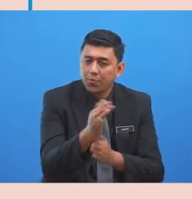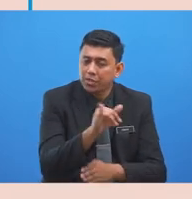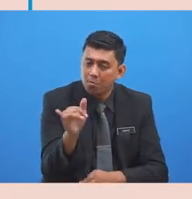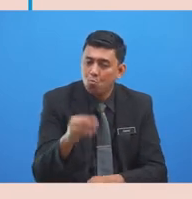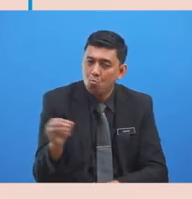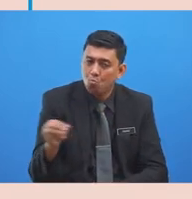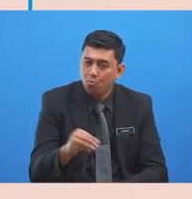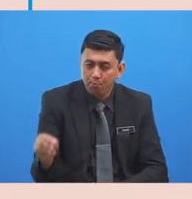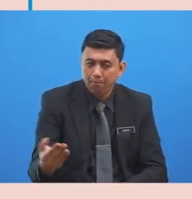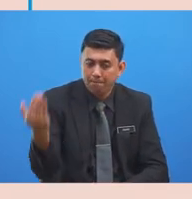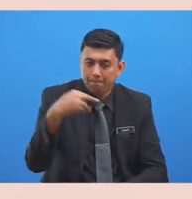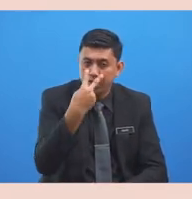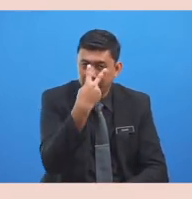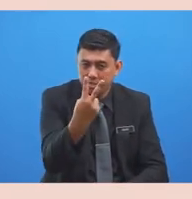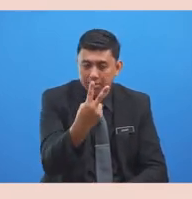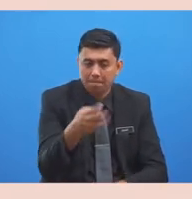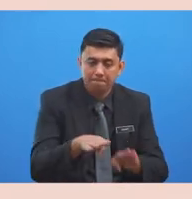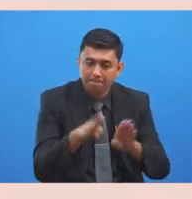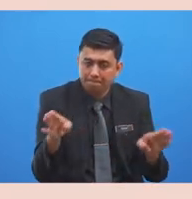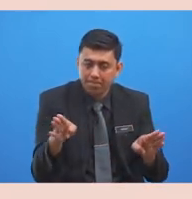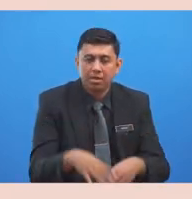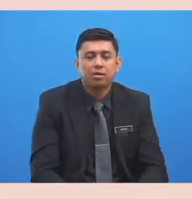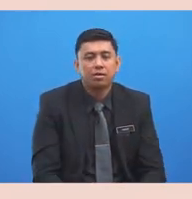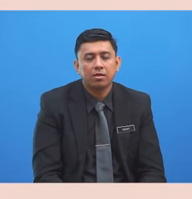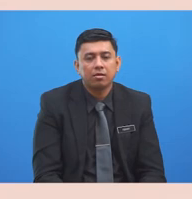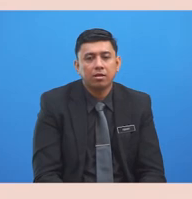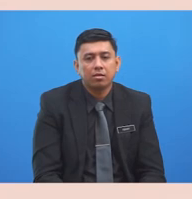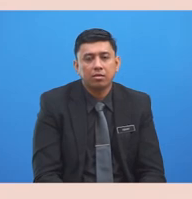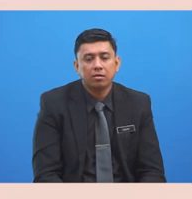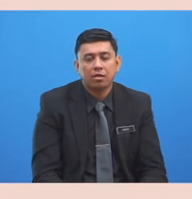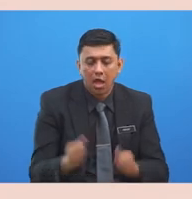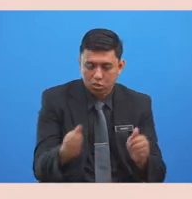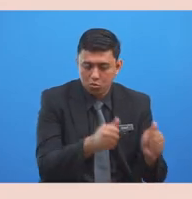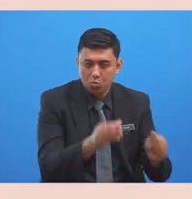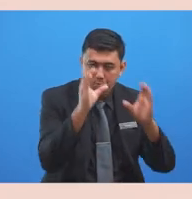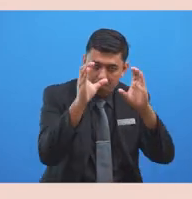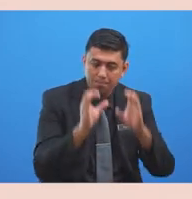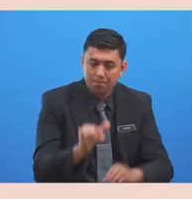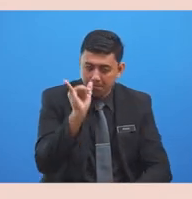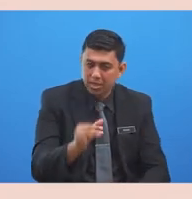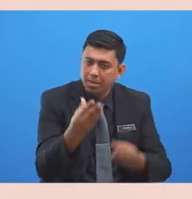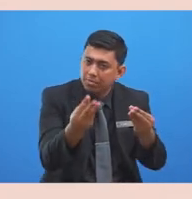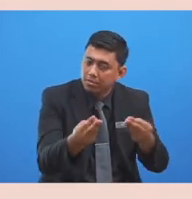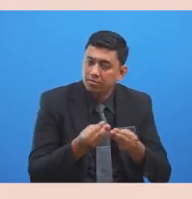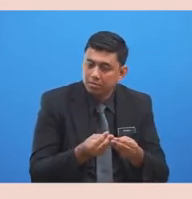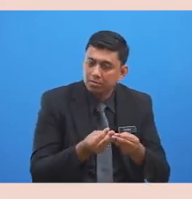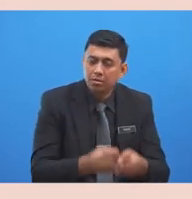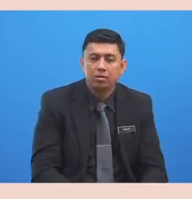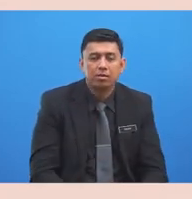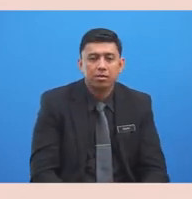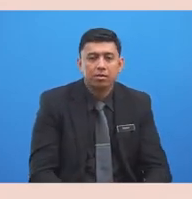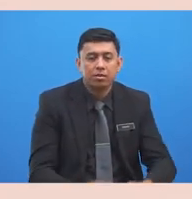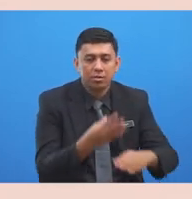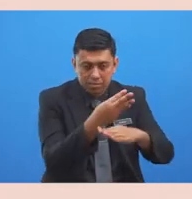Seterusnya, murid-murid, mari kita lihat perbezaan di antara atau cara yang menerima